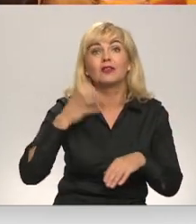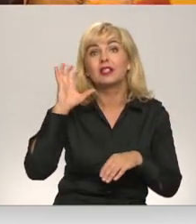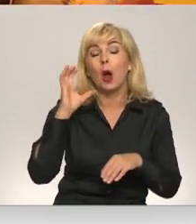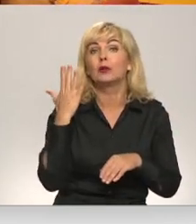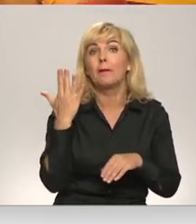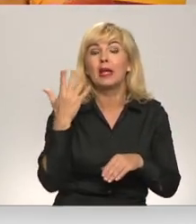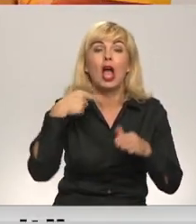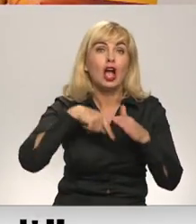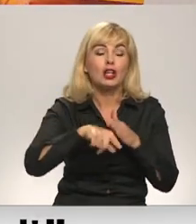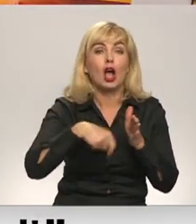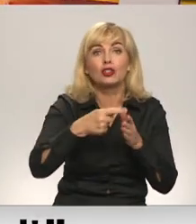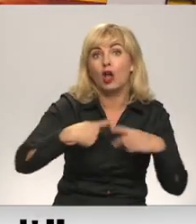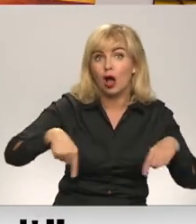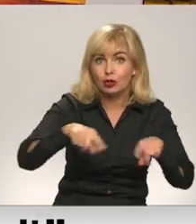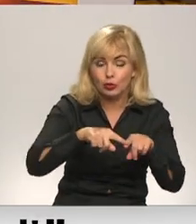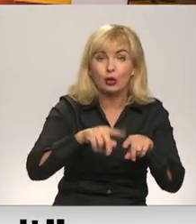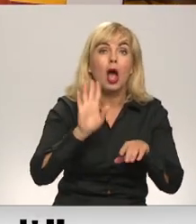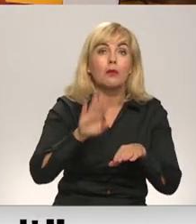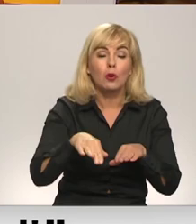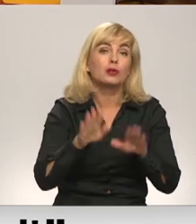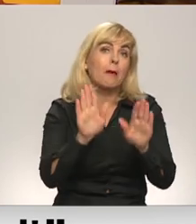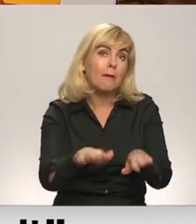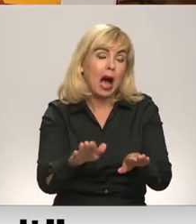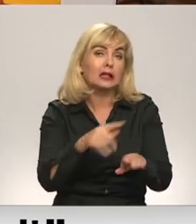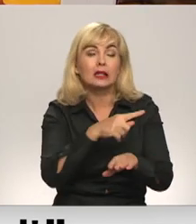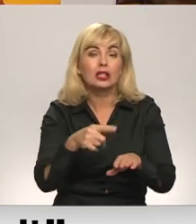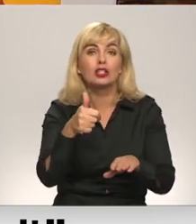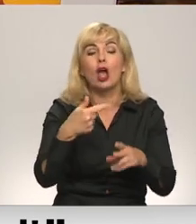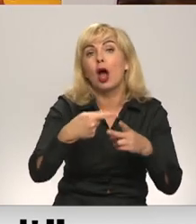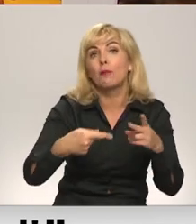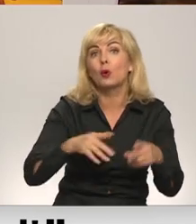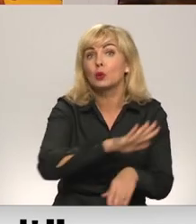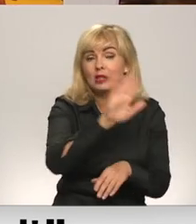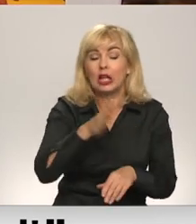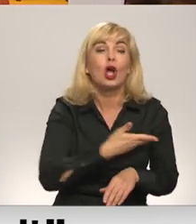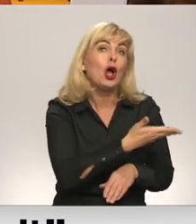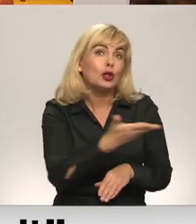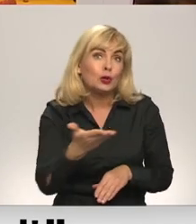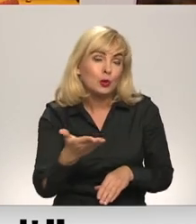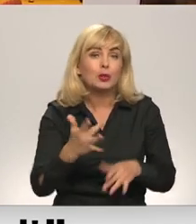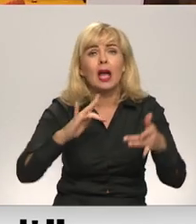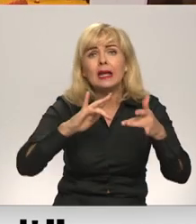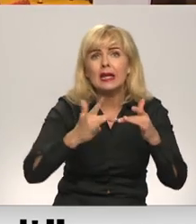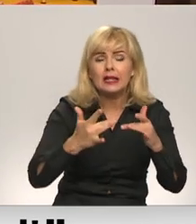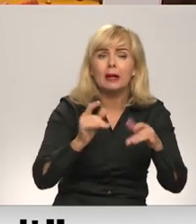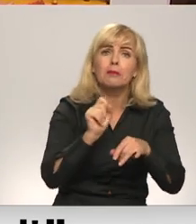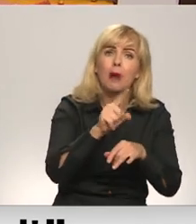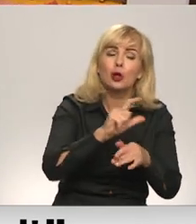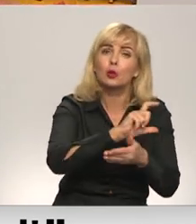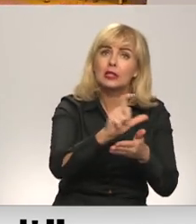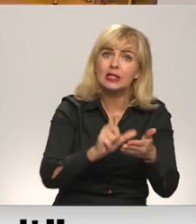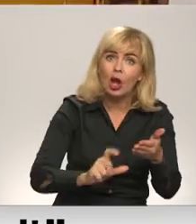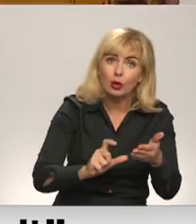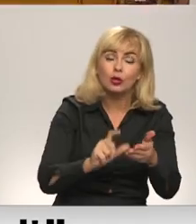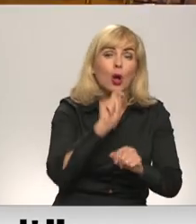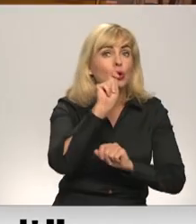ir studijā un atradīsies šeit nākamās 6,5 dienas. Taču jūs visi varat internetā pasūtīt savu dziesmu, noziedojot